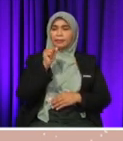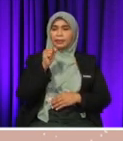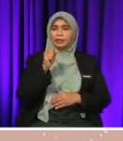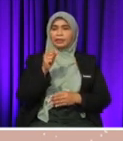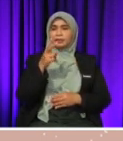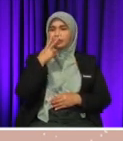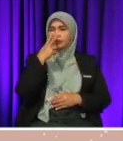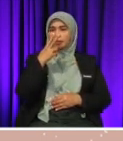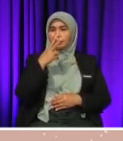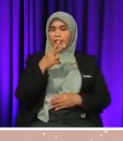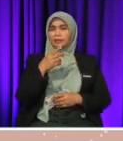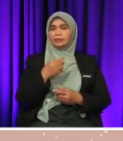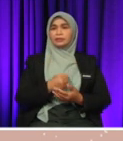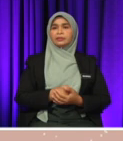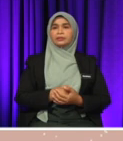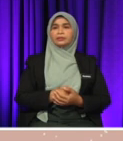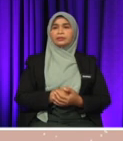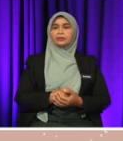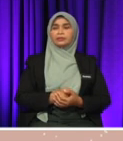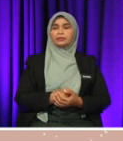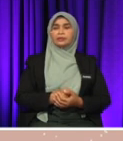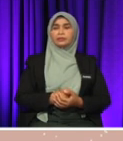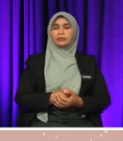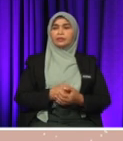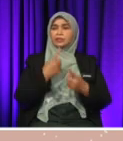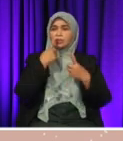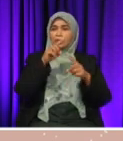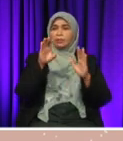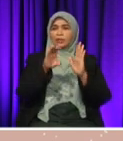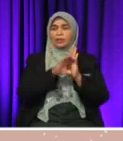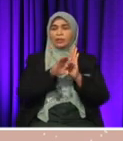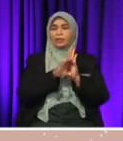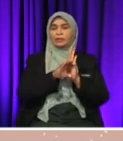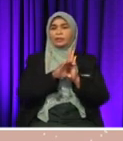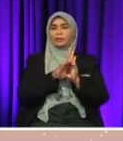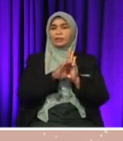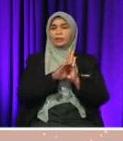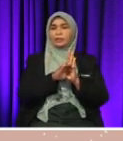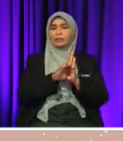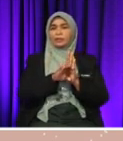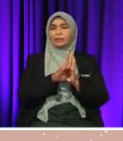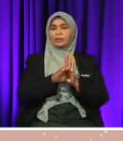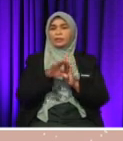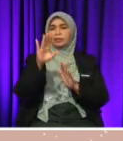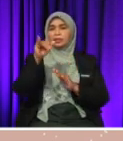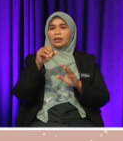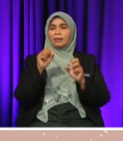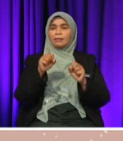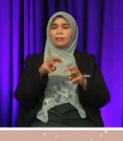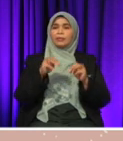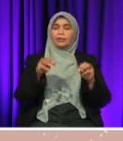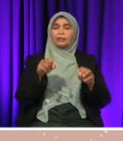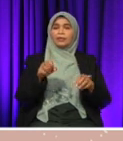Jadi mari kita lihat jawaban contoh Oke ini jawaban contoh yang murid-murid boleh aplikasi daripada